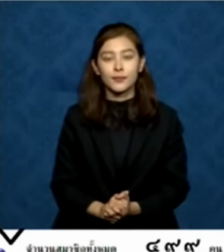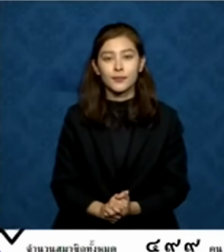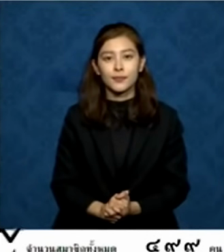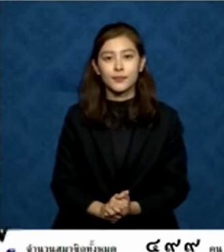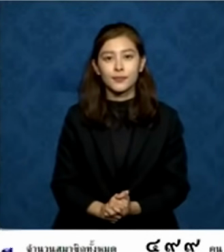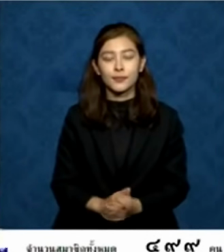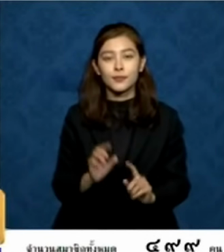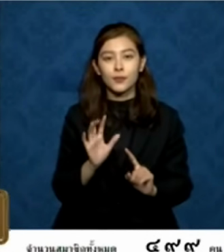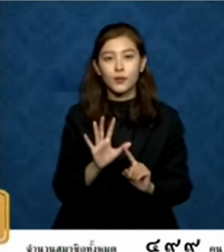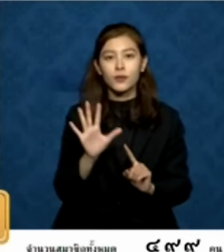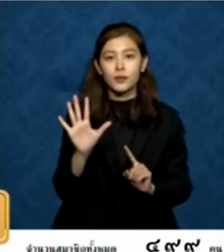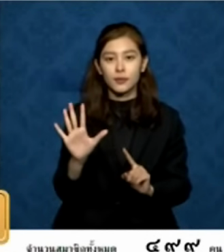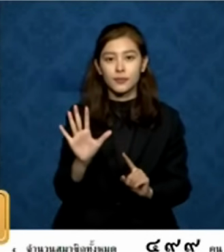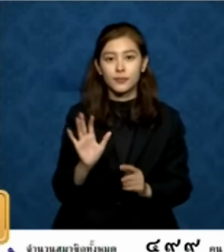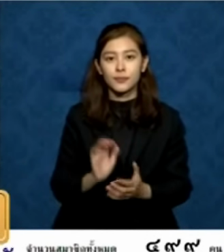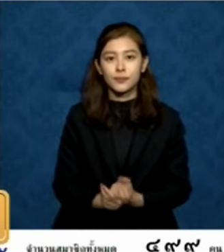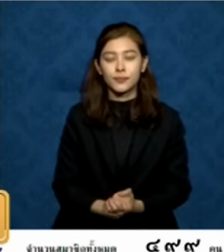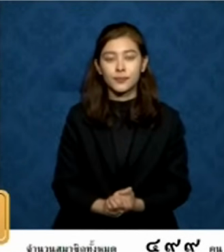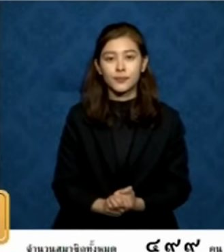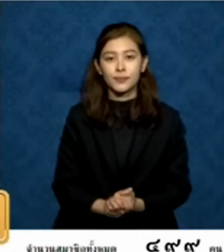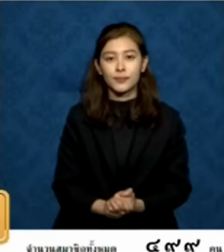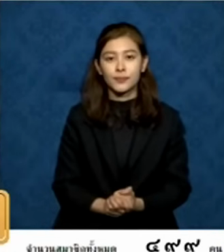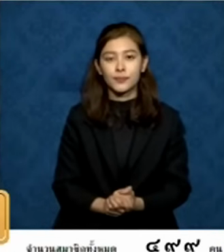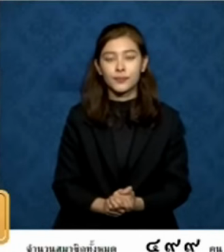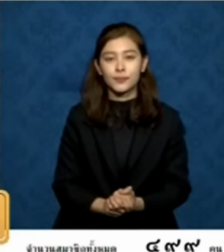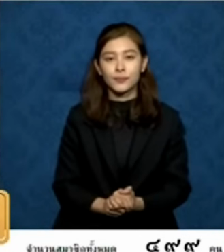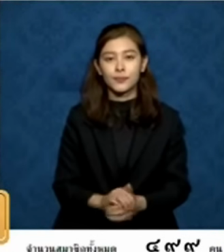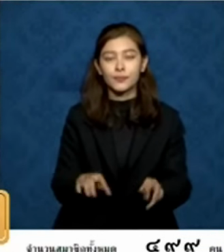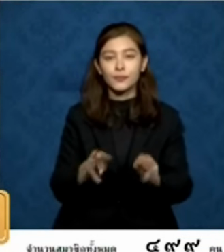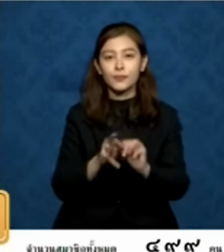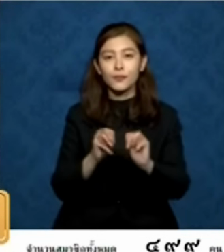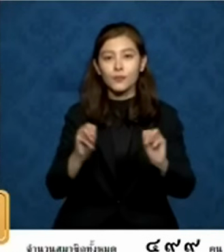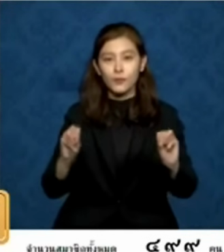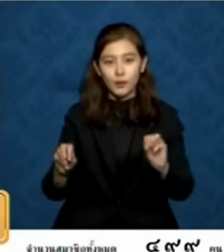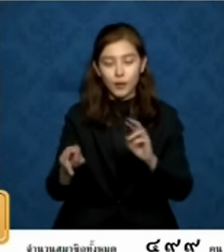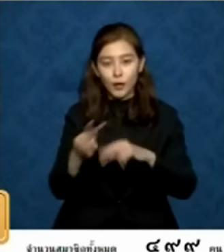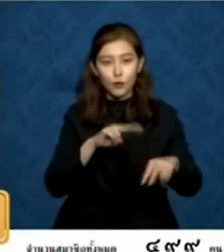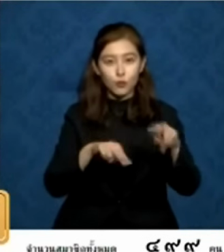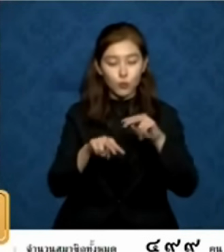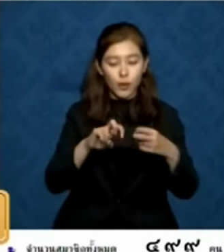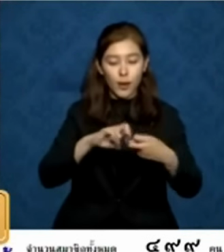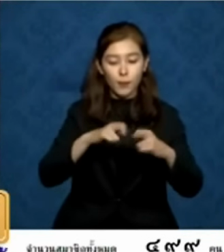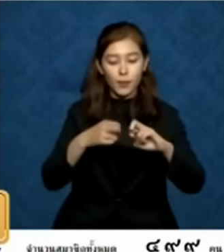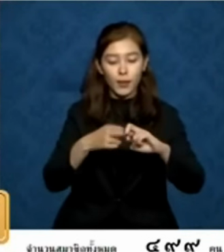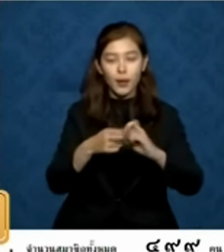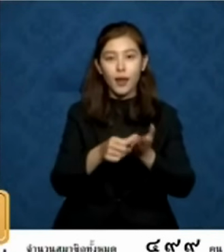ข้อ 5 มาตรการแบบเจาะจงกลุ่มเป้าหมายเพื่อแก้ปัญหาเฉพาะกลุ่ม